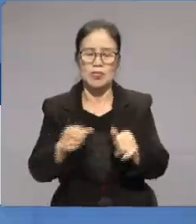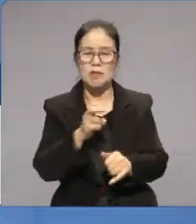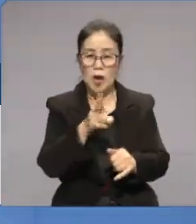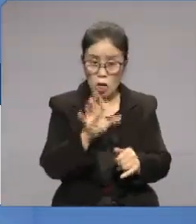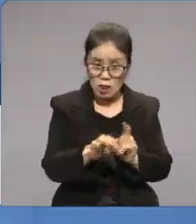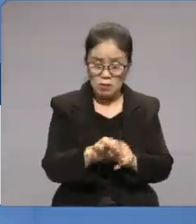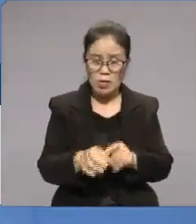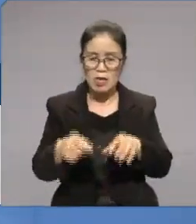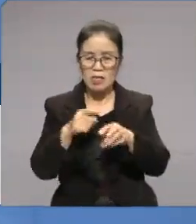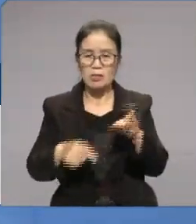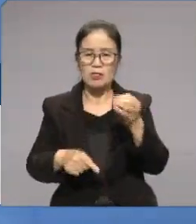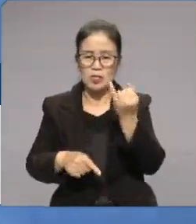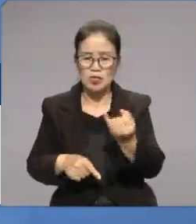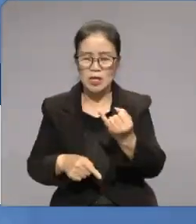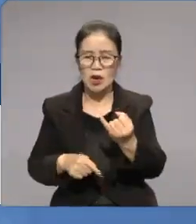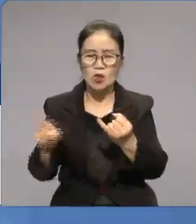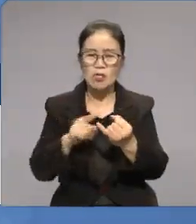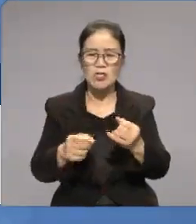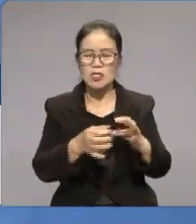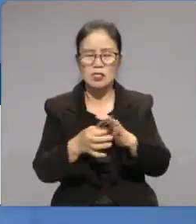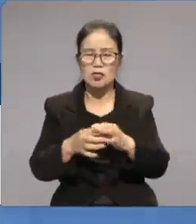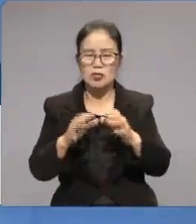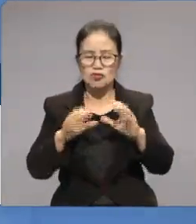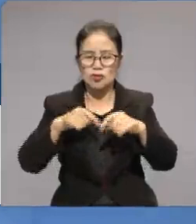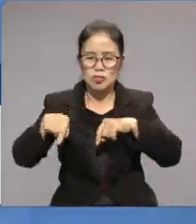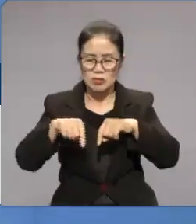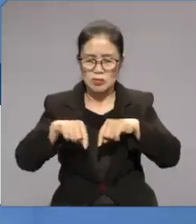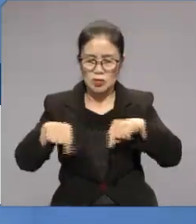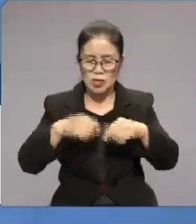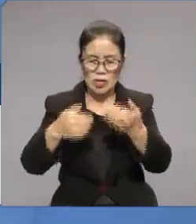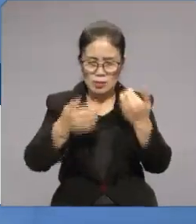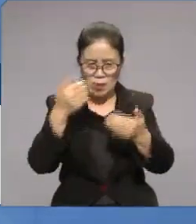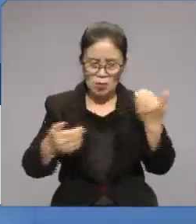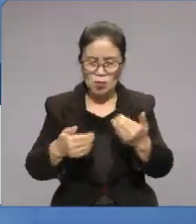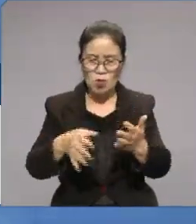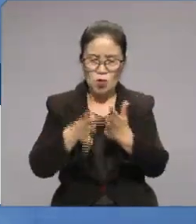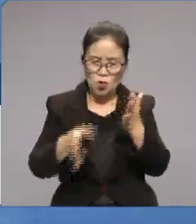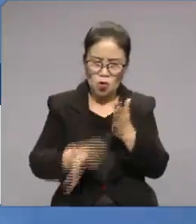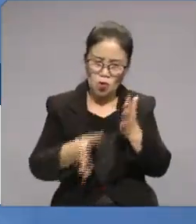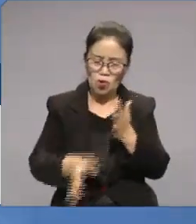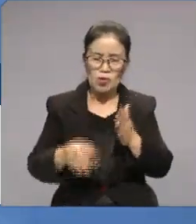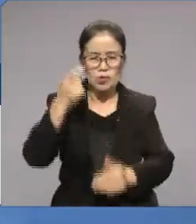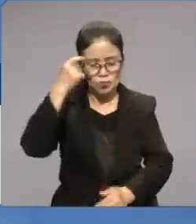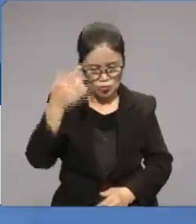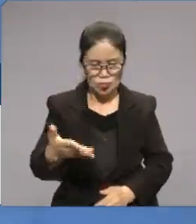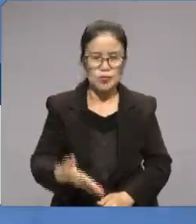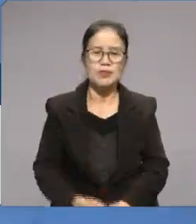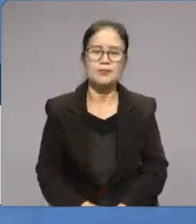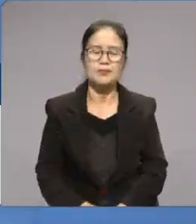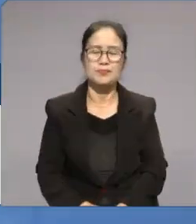씨와 김건희 여사가 도대체 어디까지 국정에 개입하고 농단한 것인지 묻고